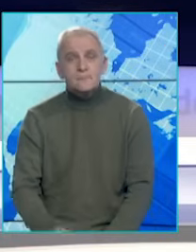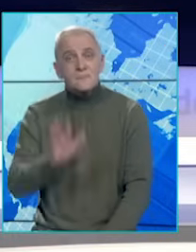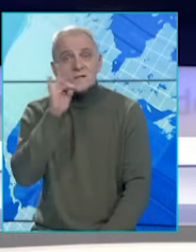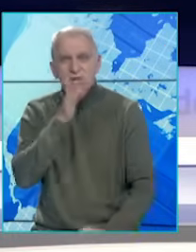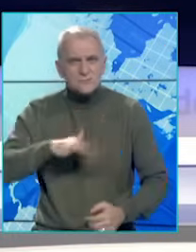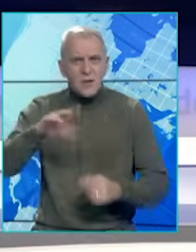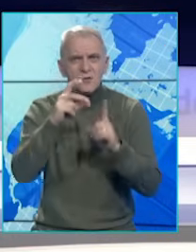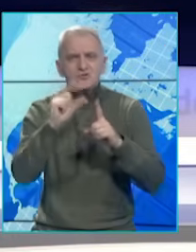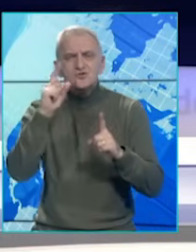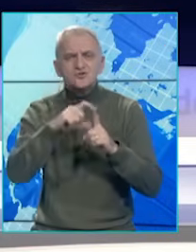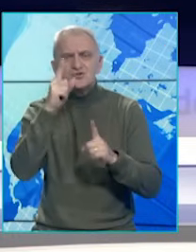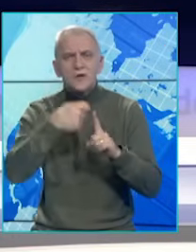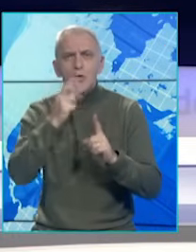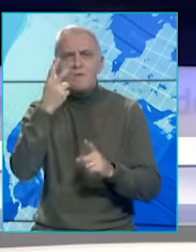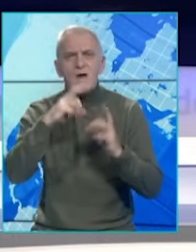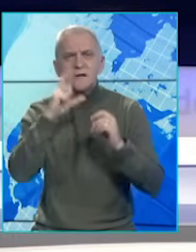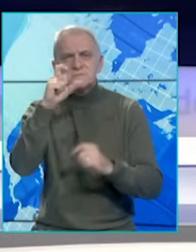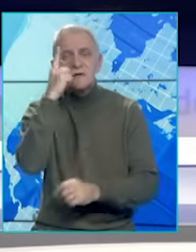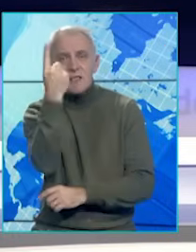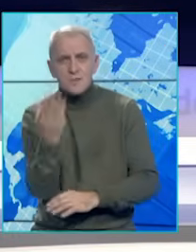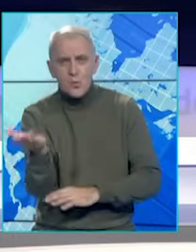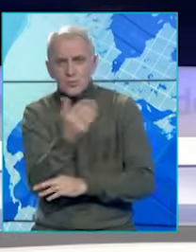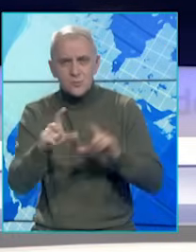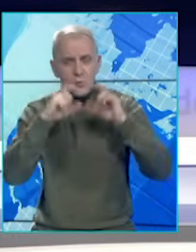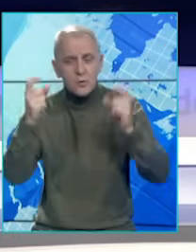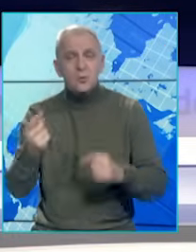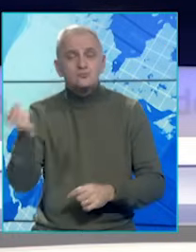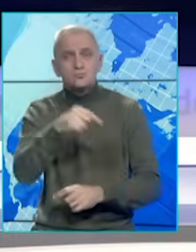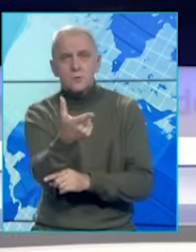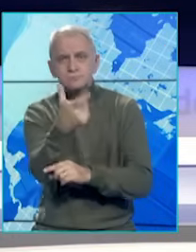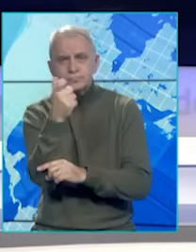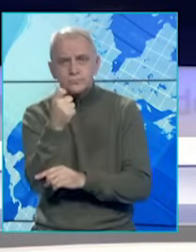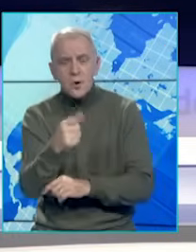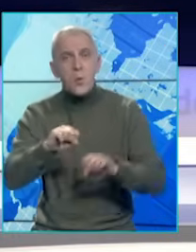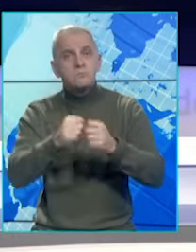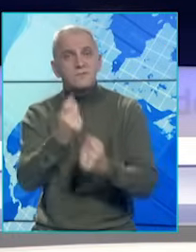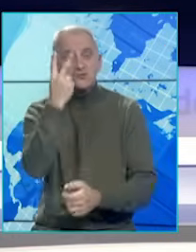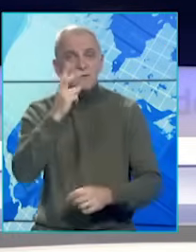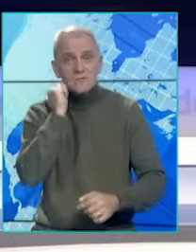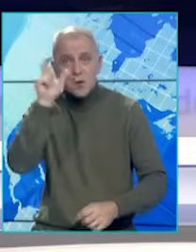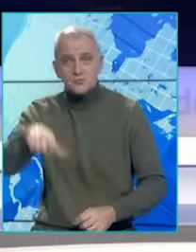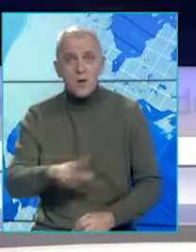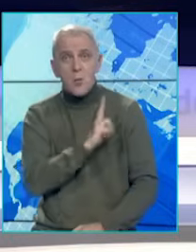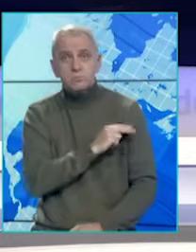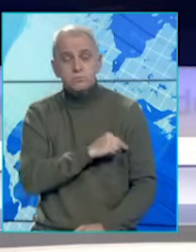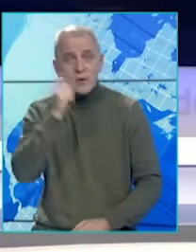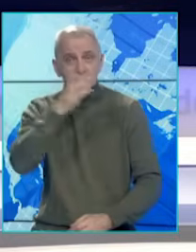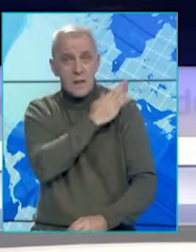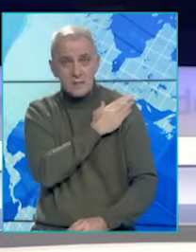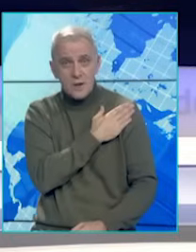U sarajevskom naselju Džidžikovac u jednom ugostiteljskom objektu došlo je do upotrebe vatrenog oružja. Povrijeđene su dvije osobe.